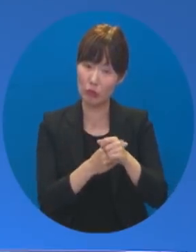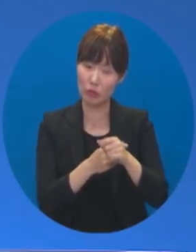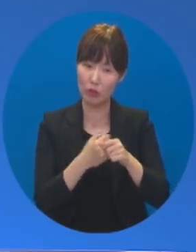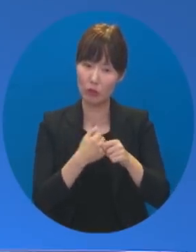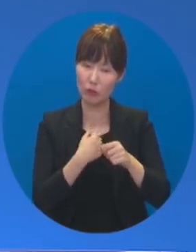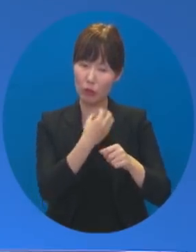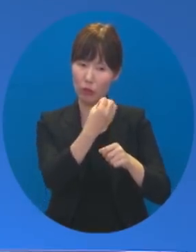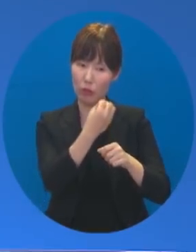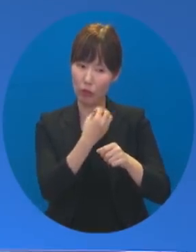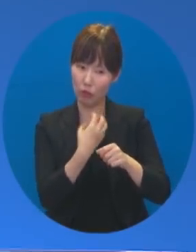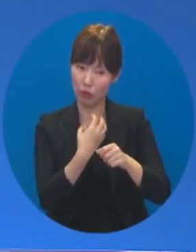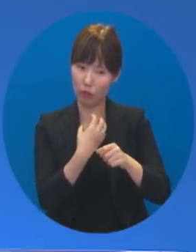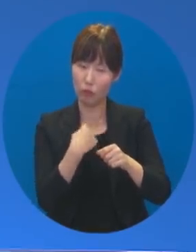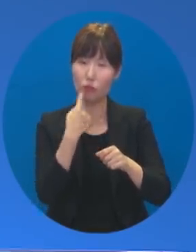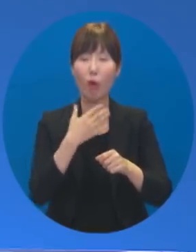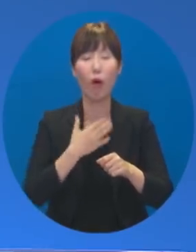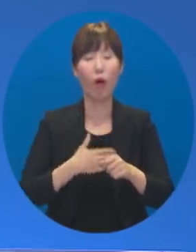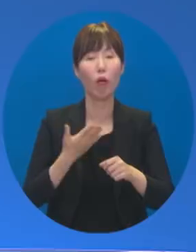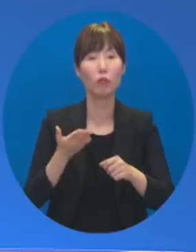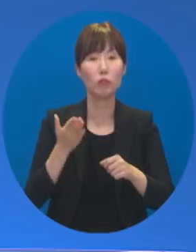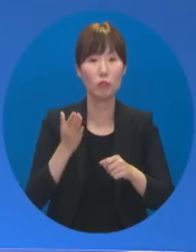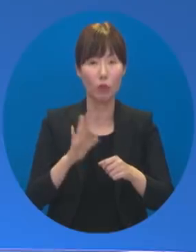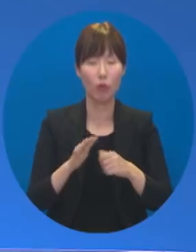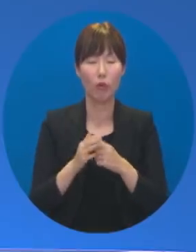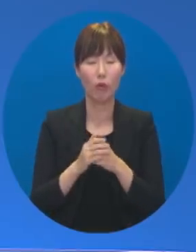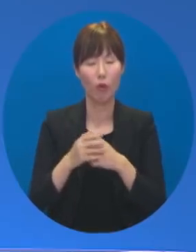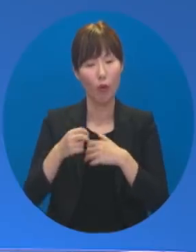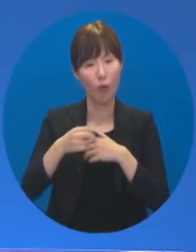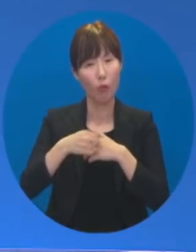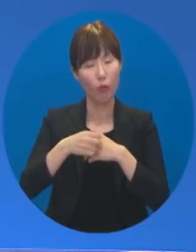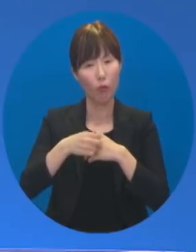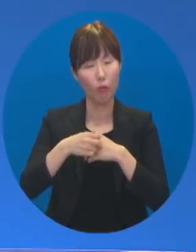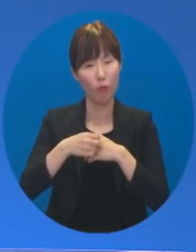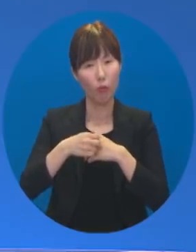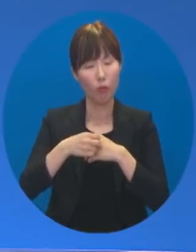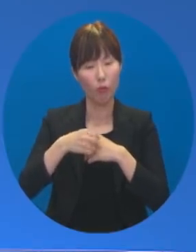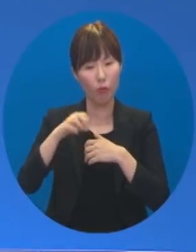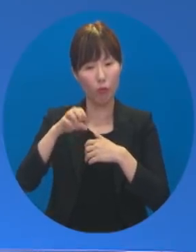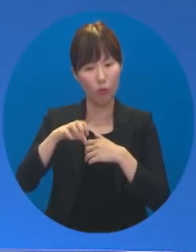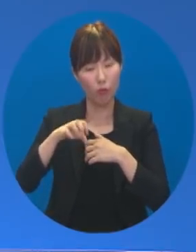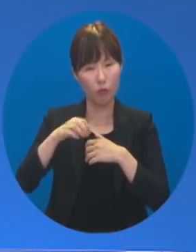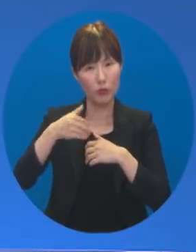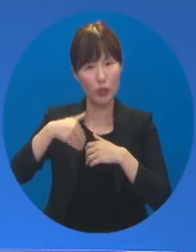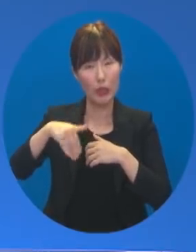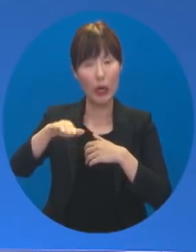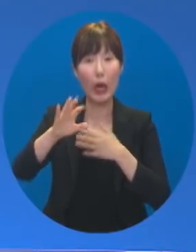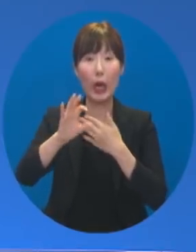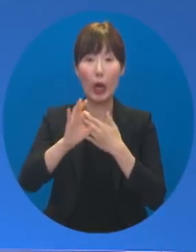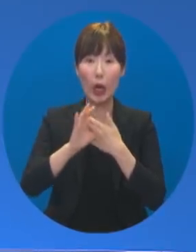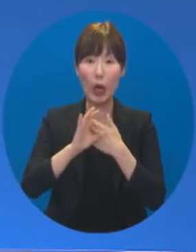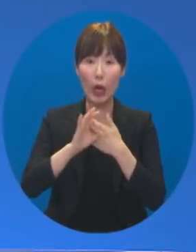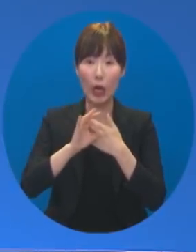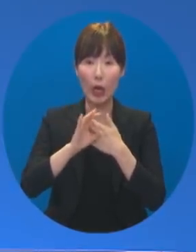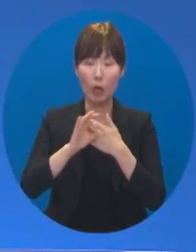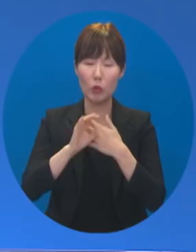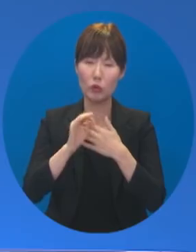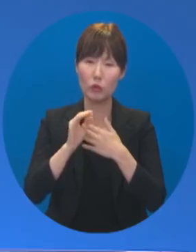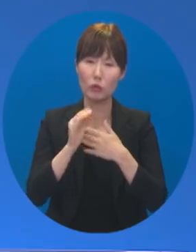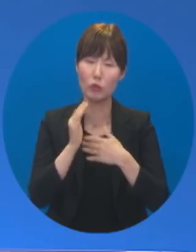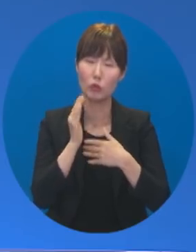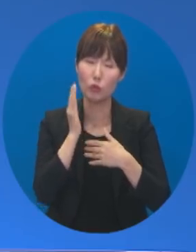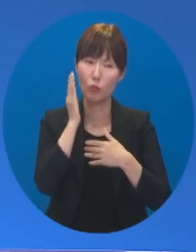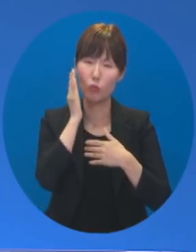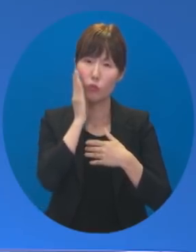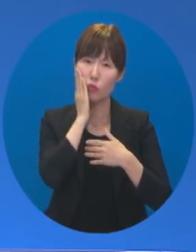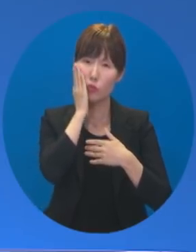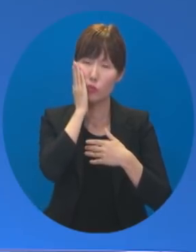말씀을 하실 줄 알았는데 그 병원에 어떤 곳에 가면은 녹색으로 된 커튼에서